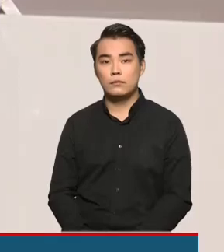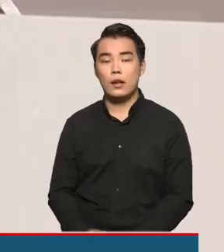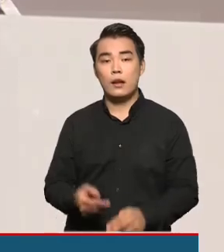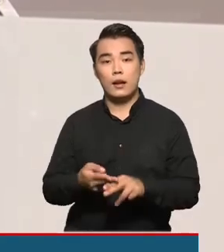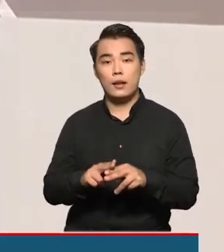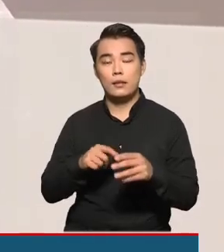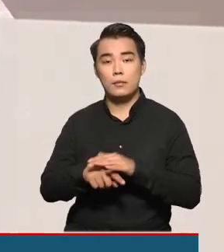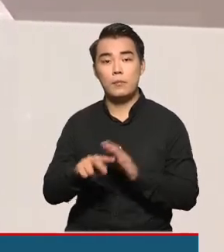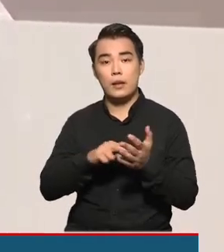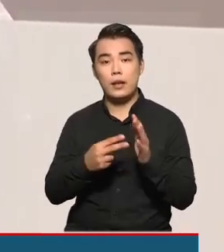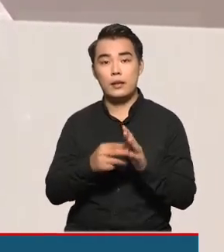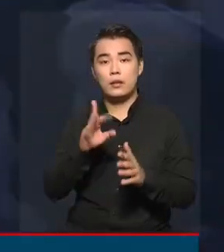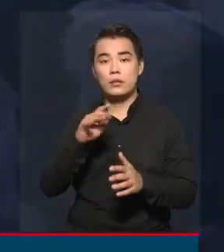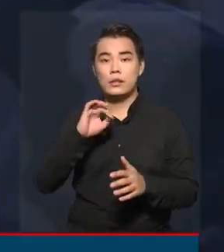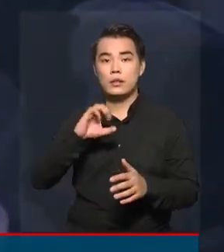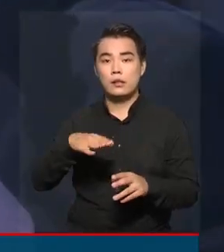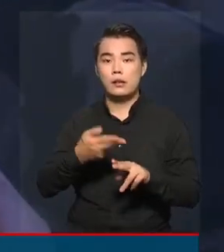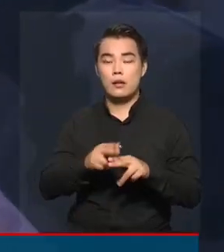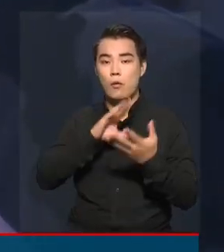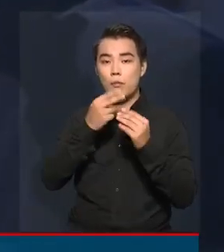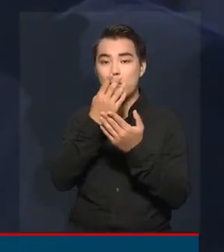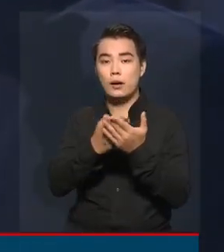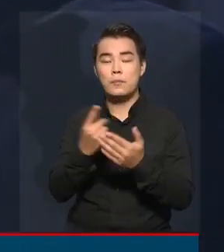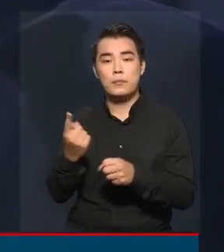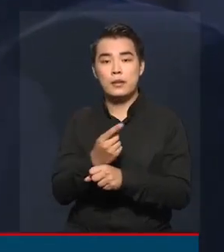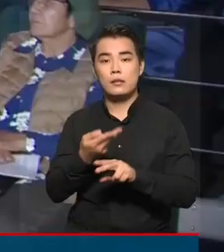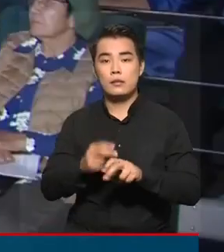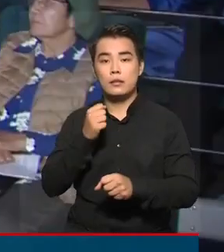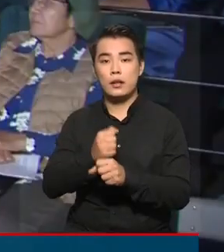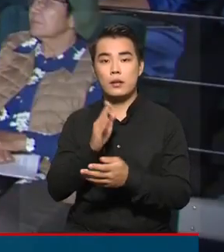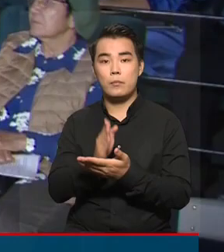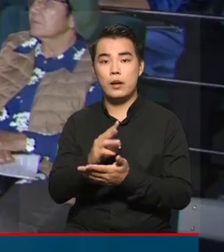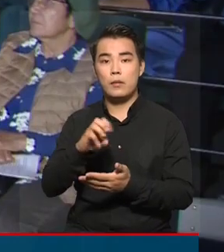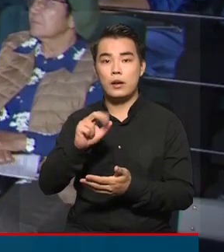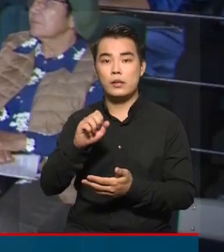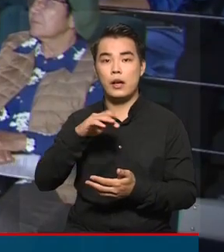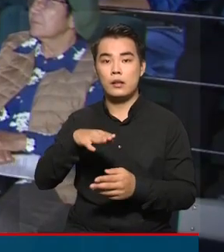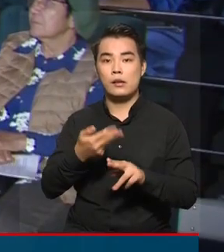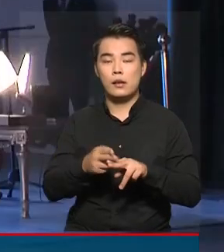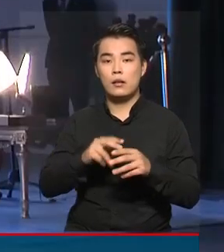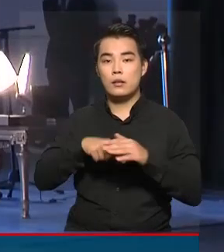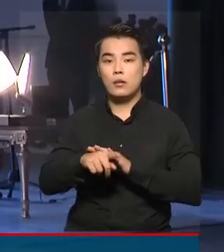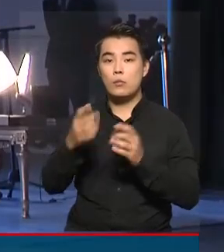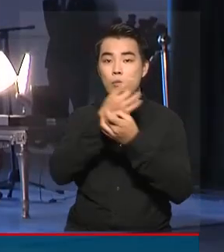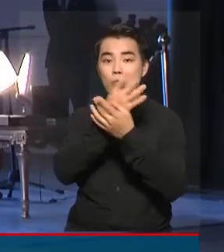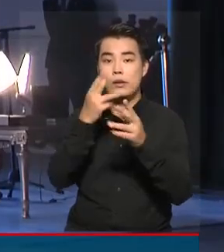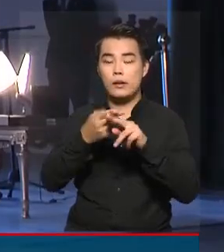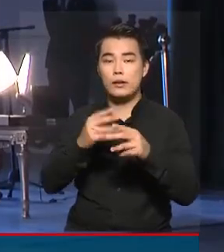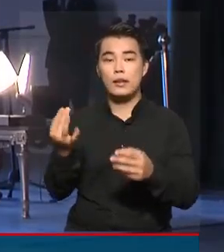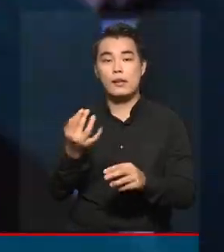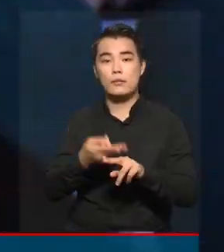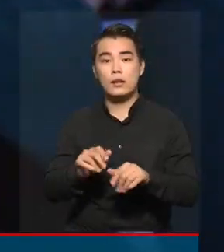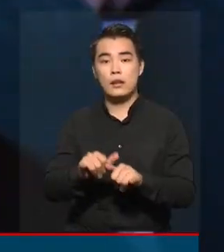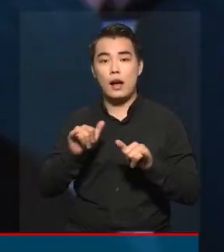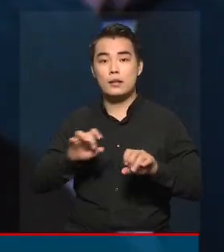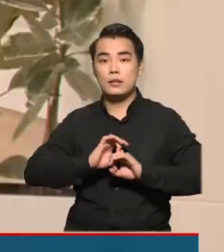Бұндай форматтағы концерт инновациялық шығармашылық орталығында алғаш рет өткізіліп отыр. Мақсат оқушылардың әдебиет пен ұлттық мәдениетке қызығушылығын